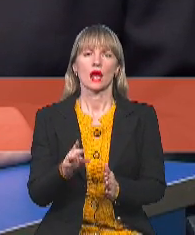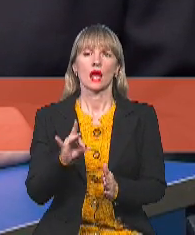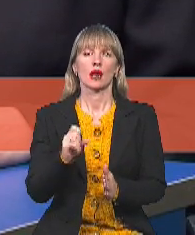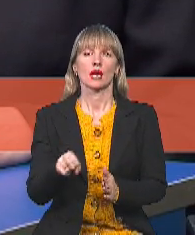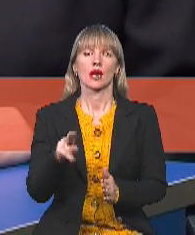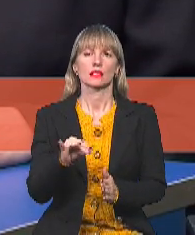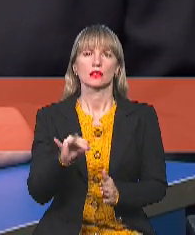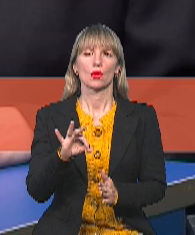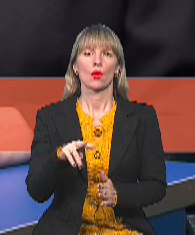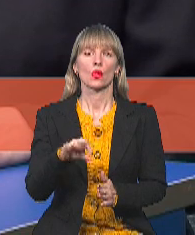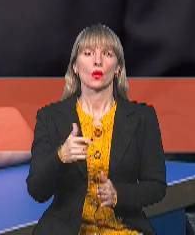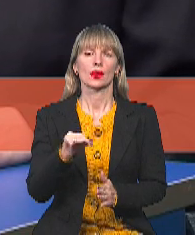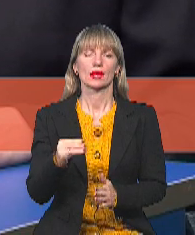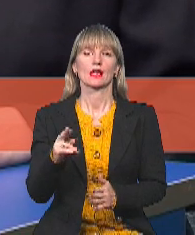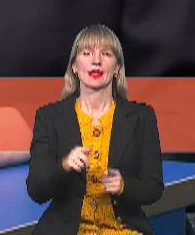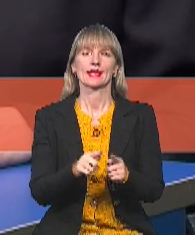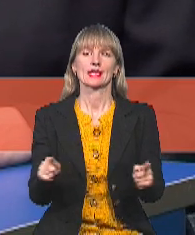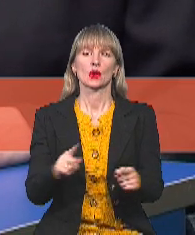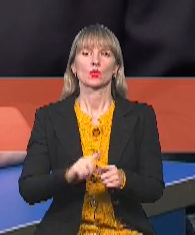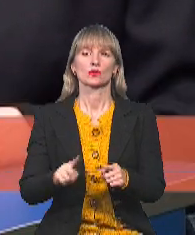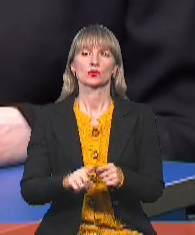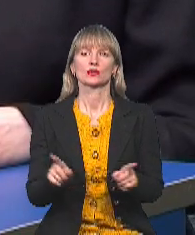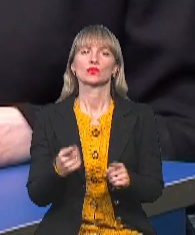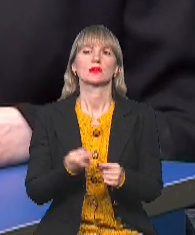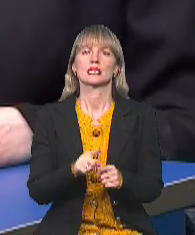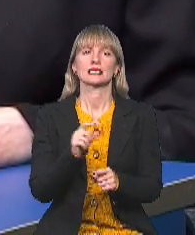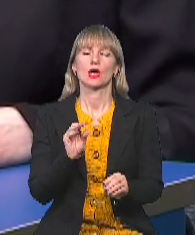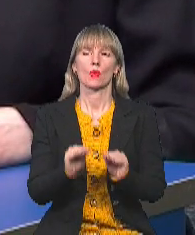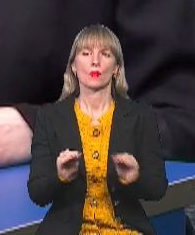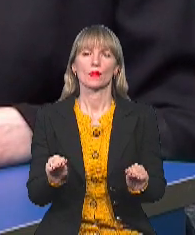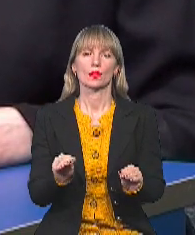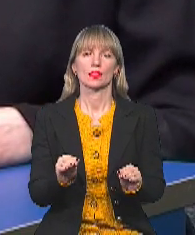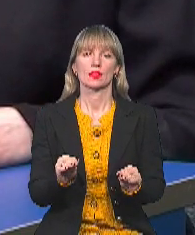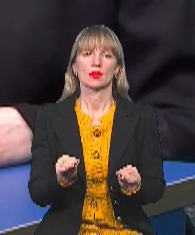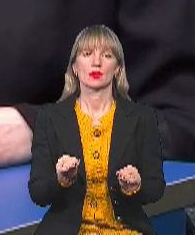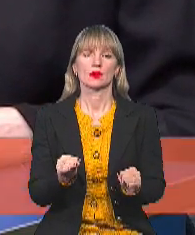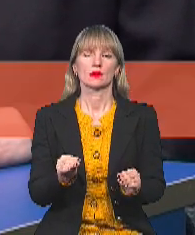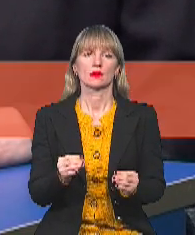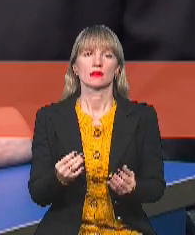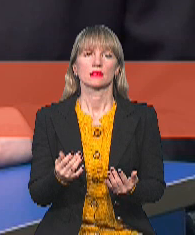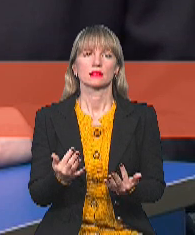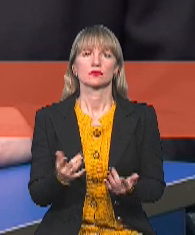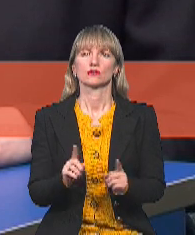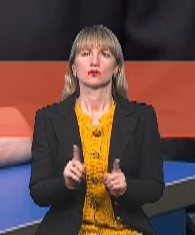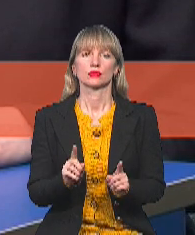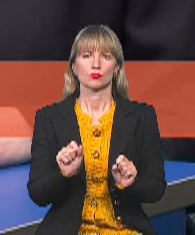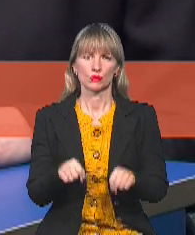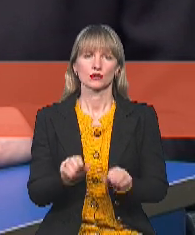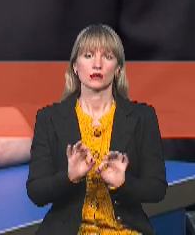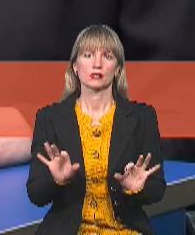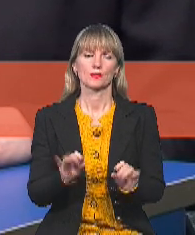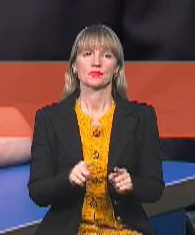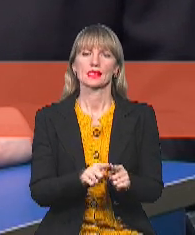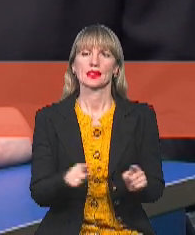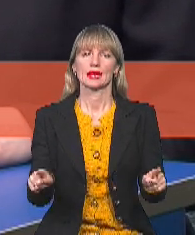радіології, чисто для лінійного ускорителя. А що це за обладнання? Ну, можливо, не всі телеглядачі знають, що це таке. Можете розказати?